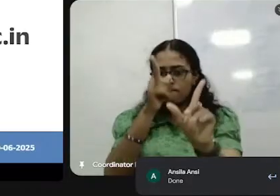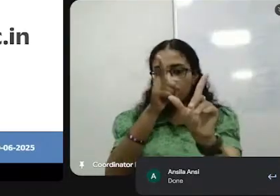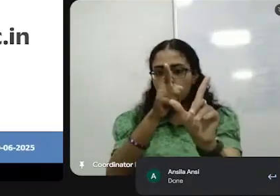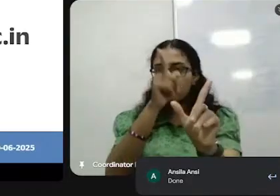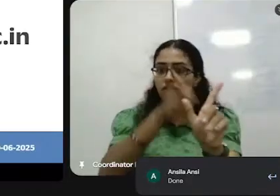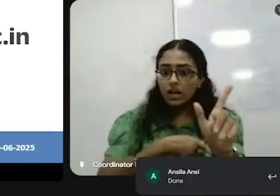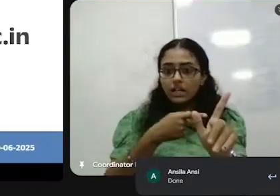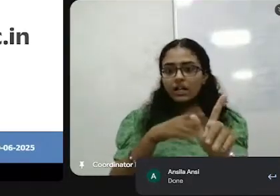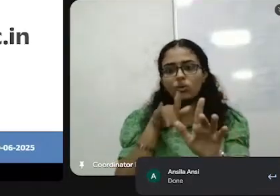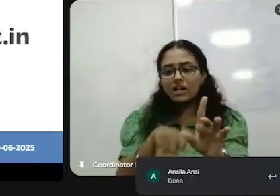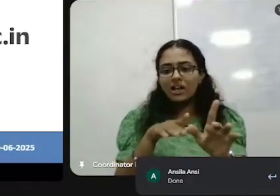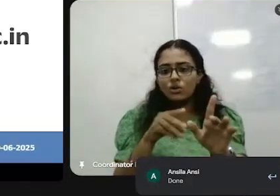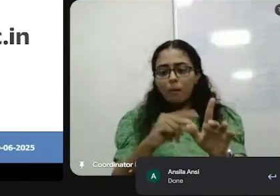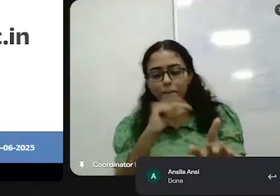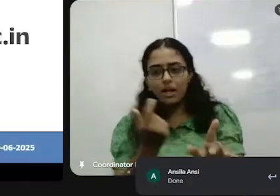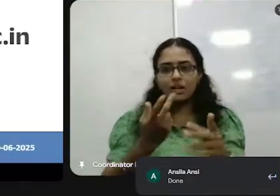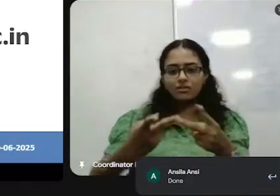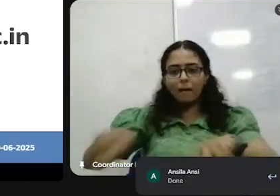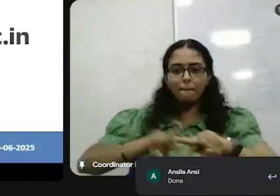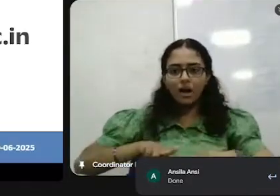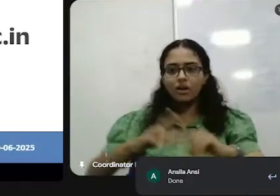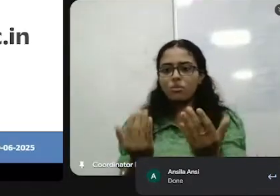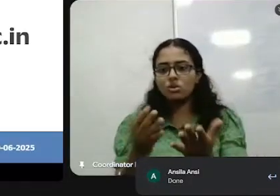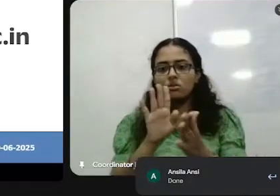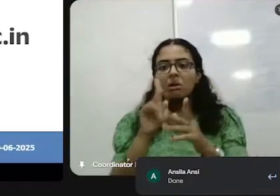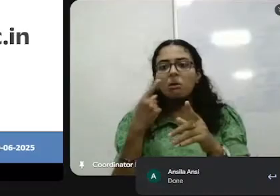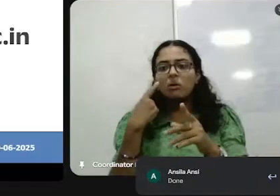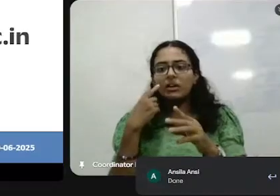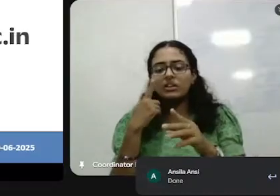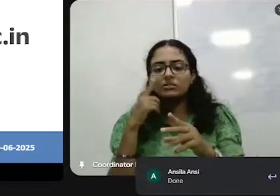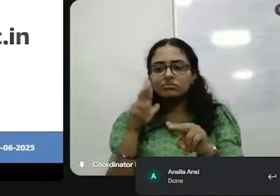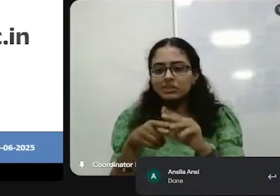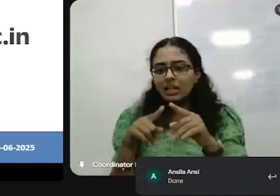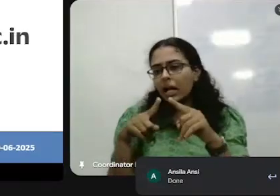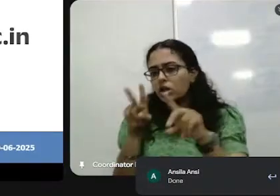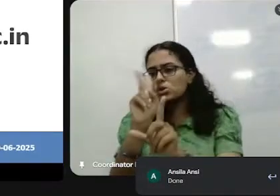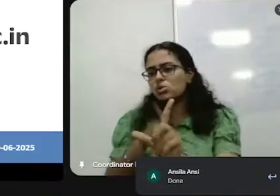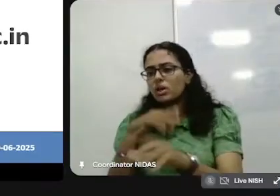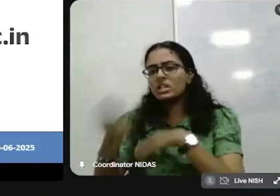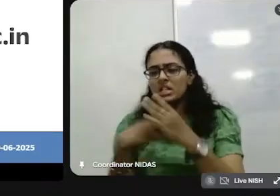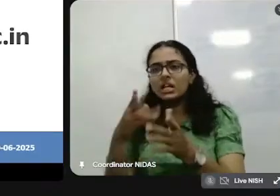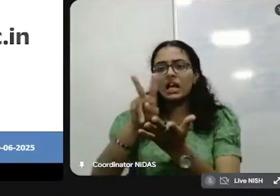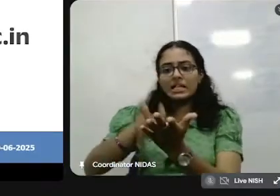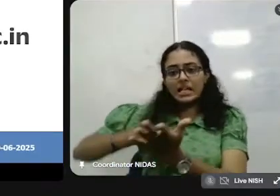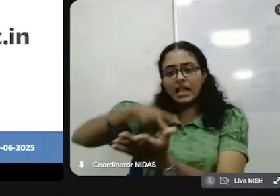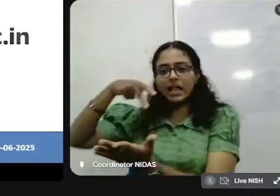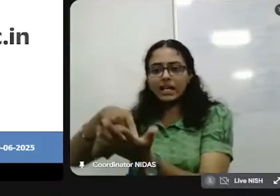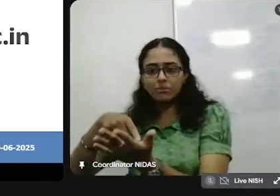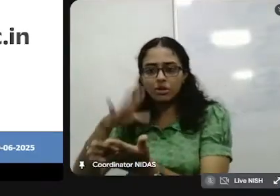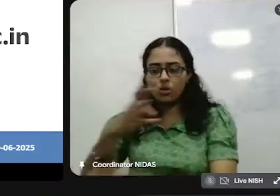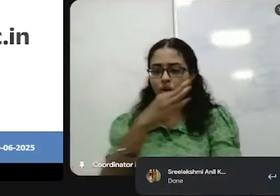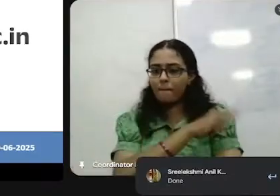എക്സ്പെക്ട് ചെയ്യാൻ പറ്റും. അതുകൊണ്ടാണ് നമ്മൾ ഏറ്റവും പെട്ടെന്ന് തന്നെ ഇമ്മീഡിയറ്റ് ആയിട്ട് നമ്മൾ റീഹാബിലിറ്റേഷൻ ആണെങ്കിലും മെഡിക്കൽ